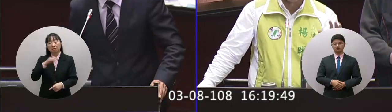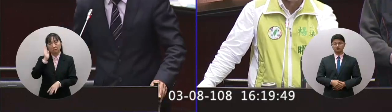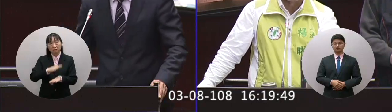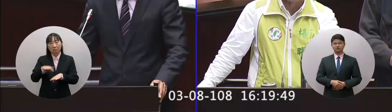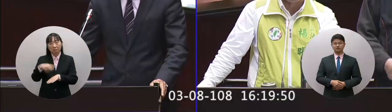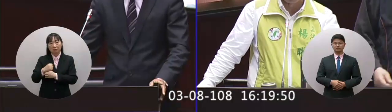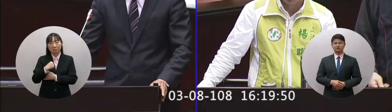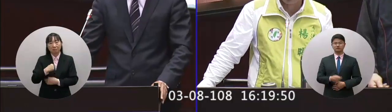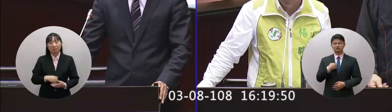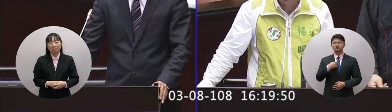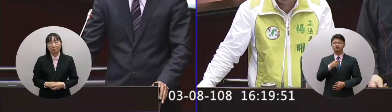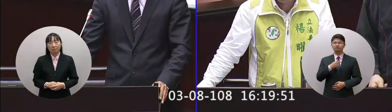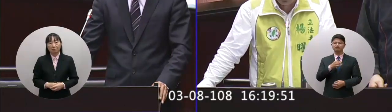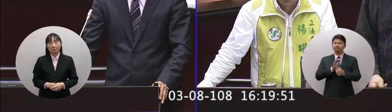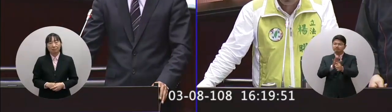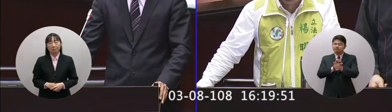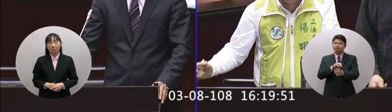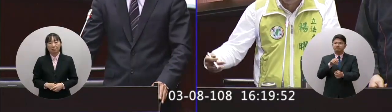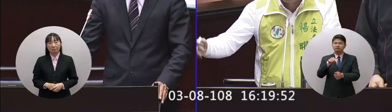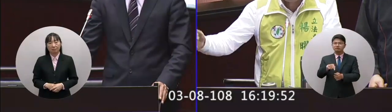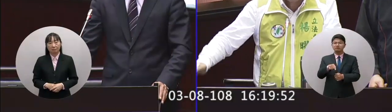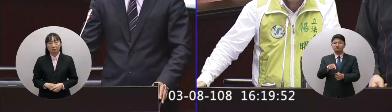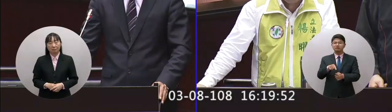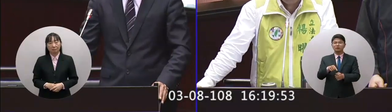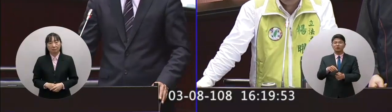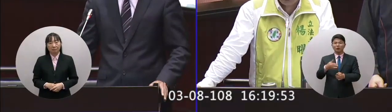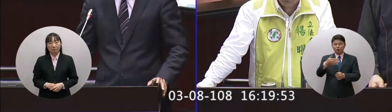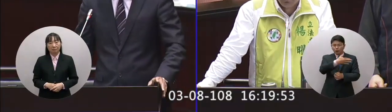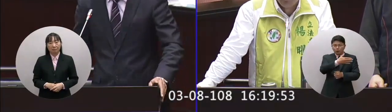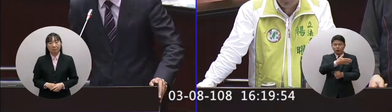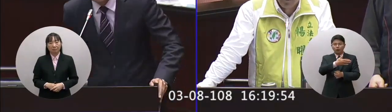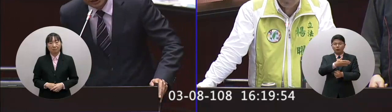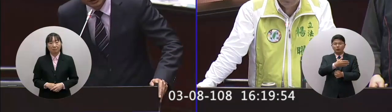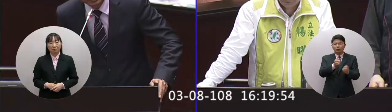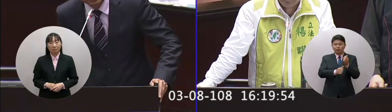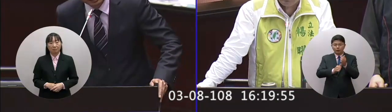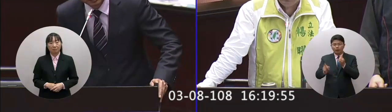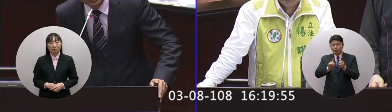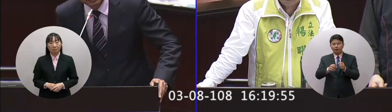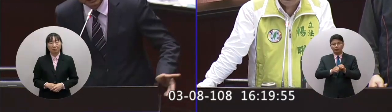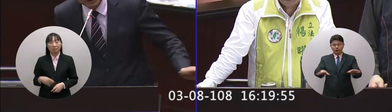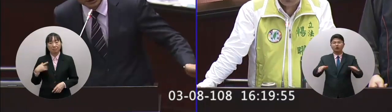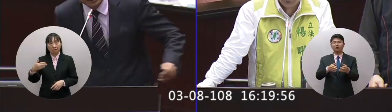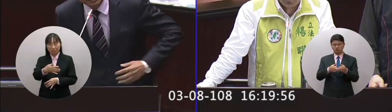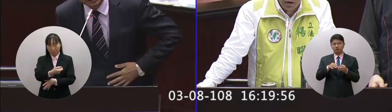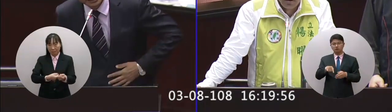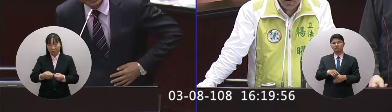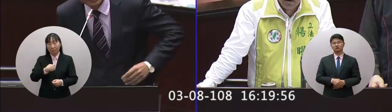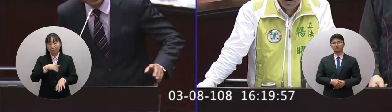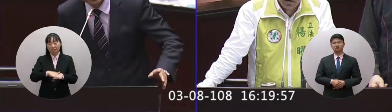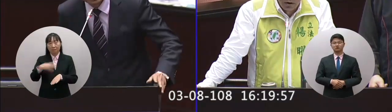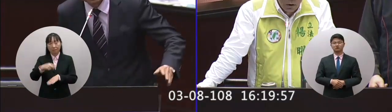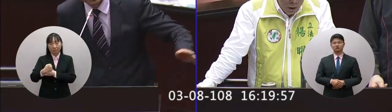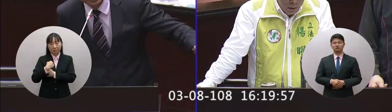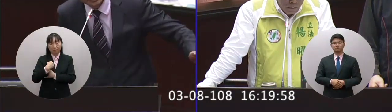我们是帮助他，就是多放一些鱼苗让 这个鱼苗的部分是我们这边需要